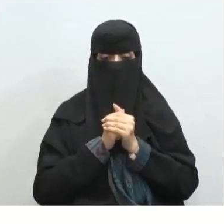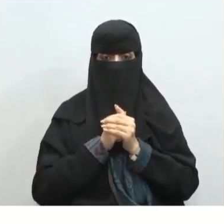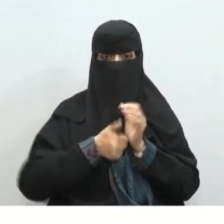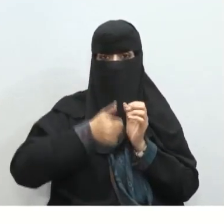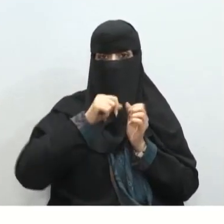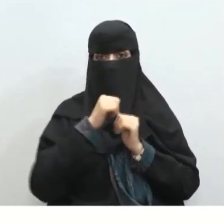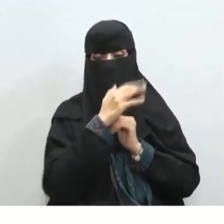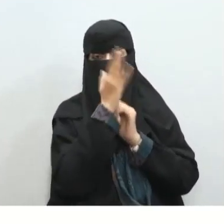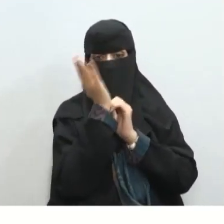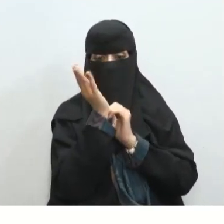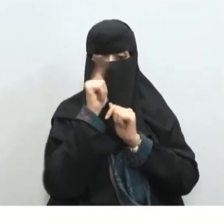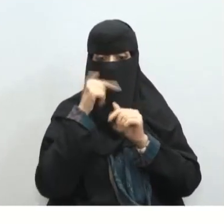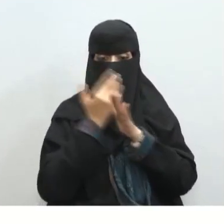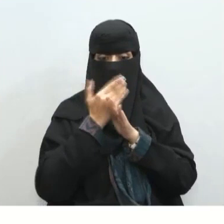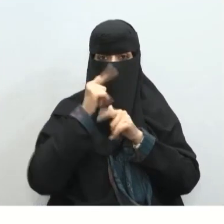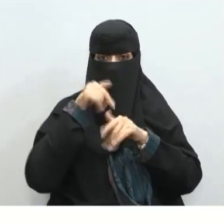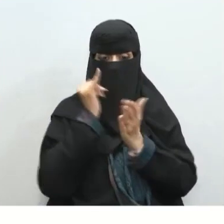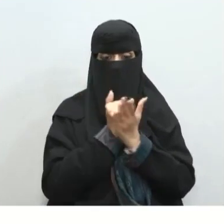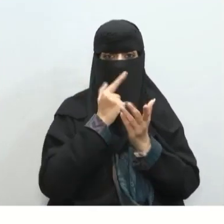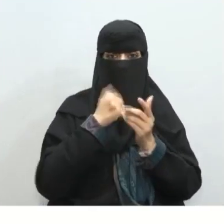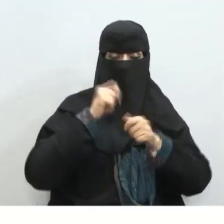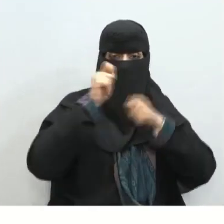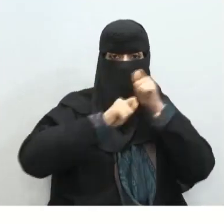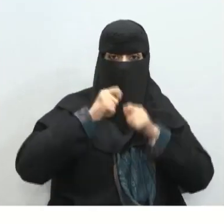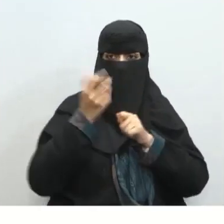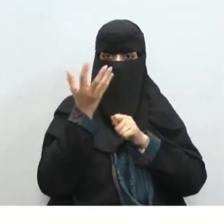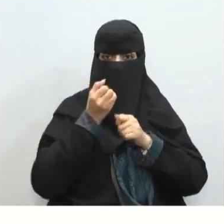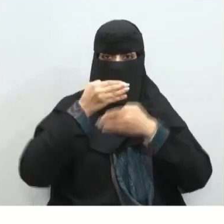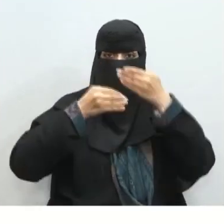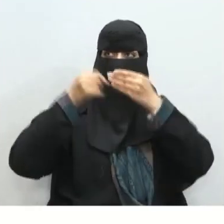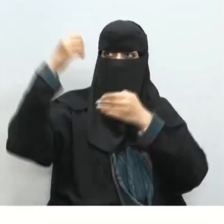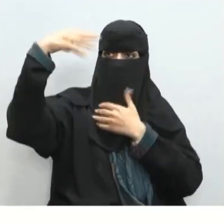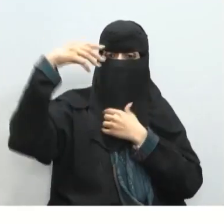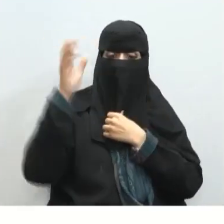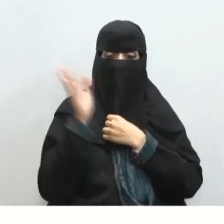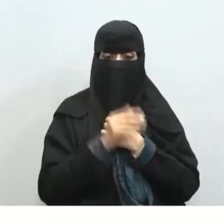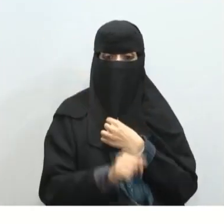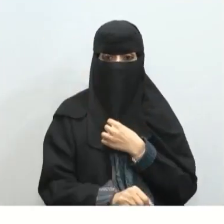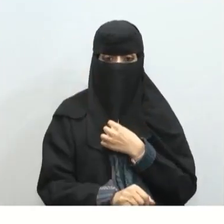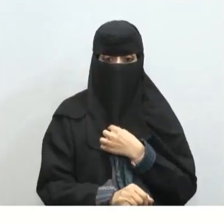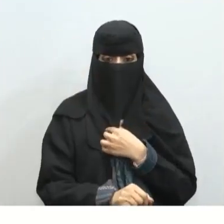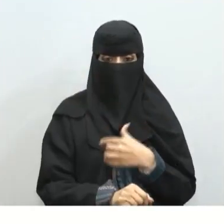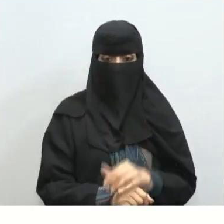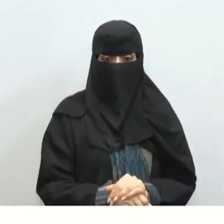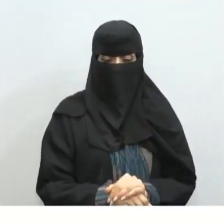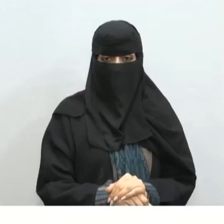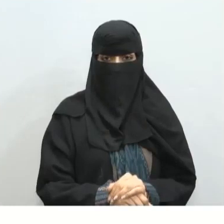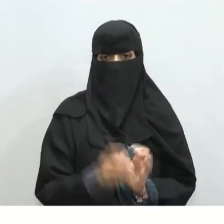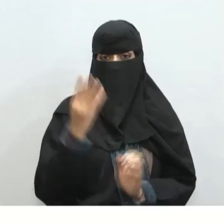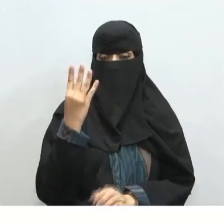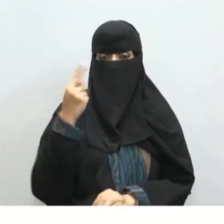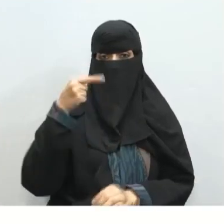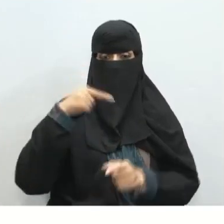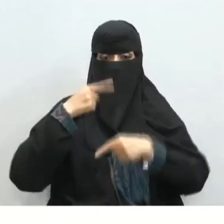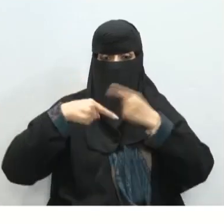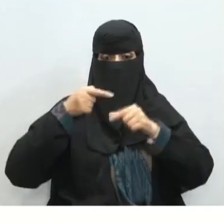اجابتك الاوراق لانها المسؤوله عن القيام بعمليه البناء الضوئي السؤال ال 14ب عشر